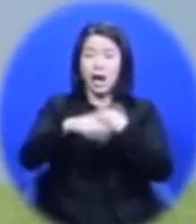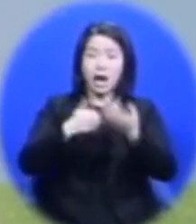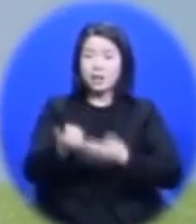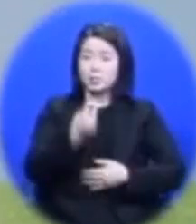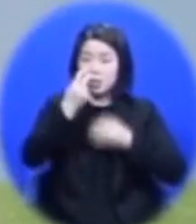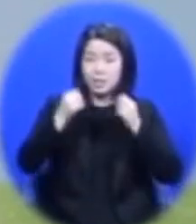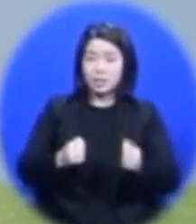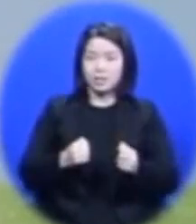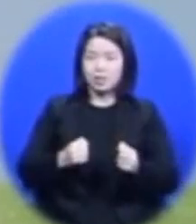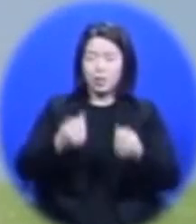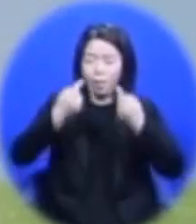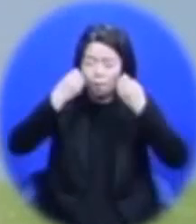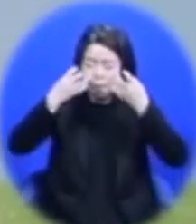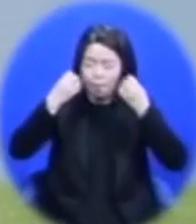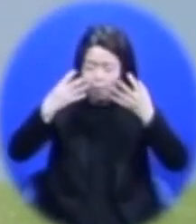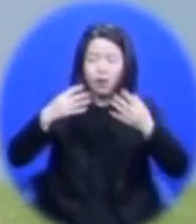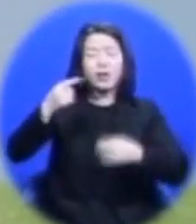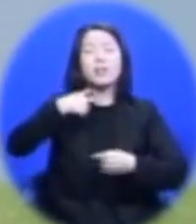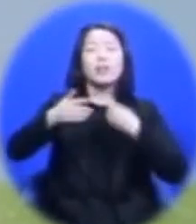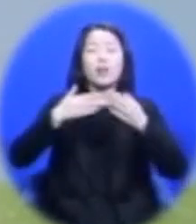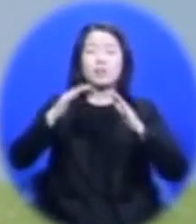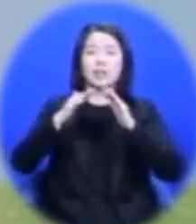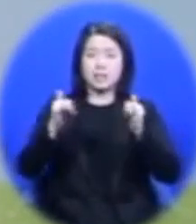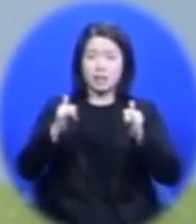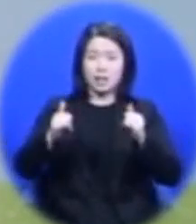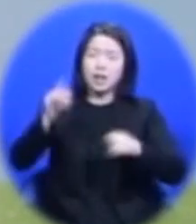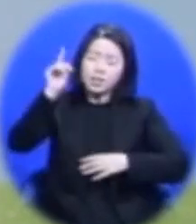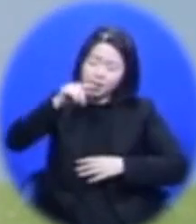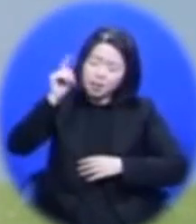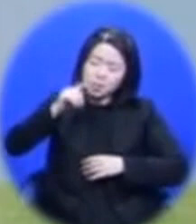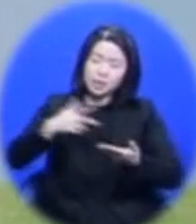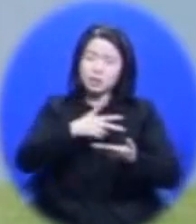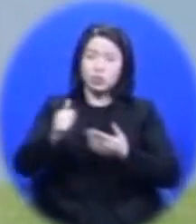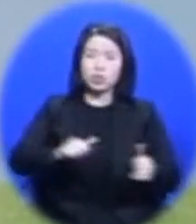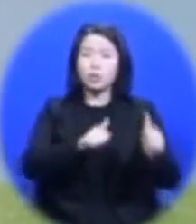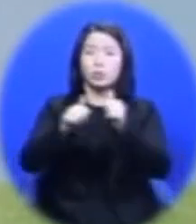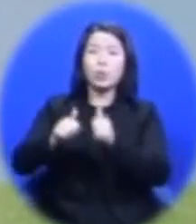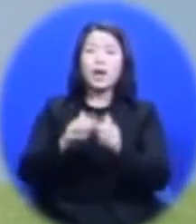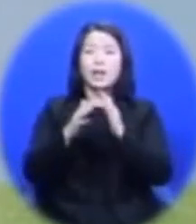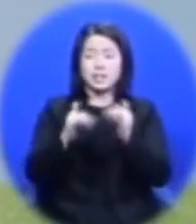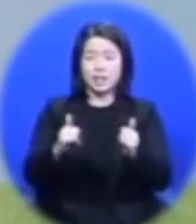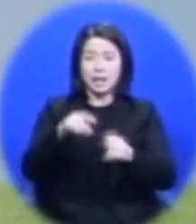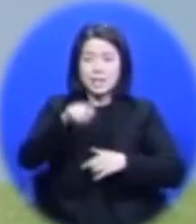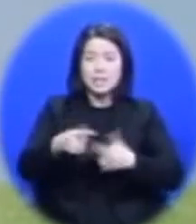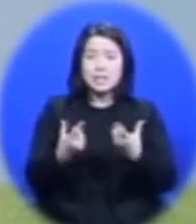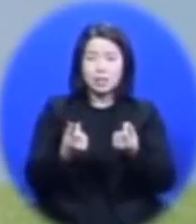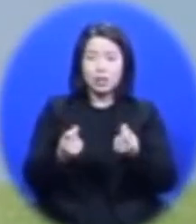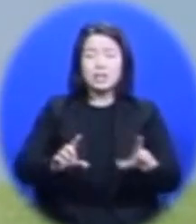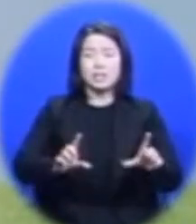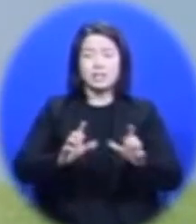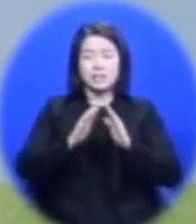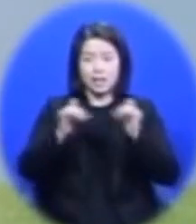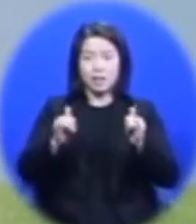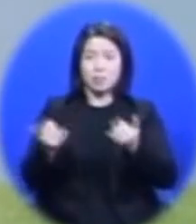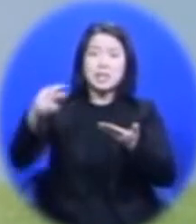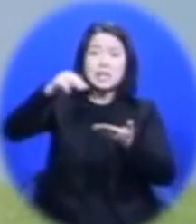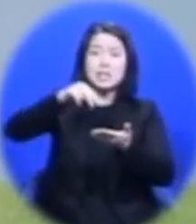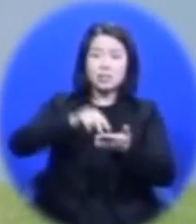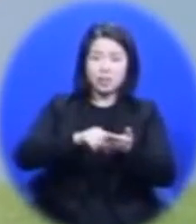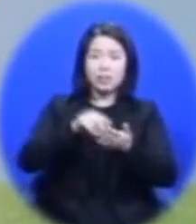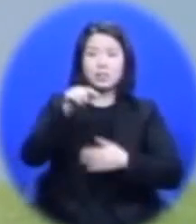살아계신 것을 생생히 경험하는 사람, 날마다 주님과 동행하는 사람, 이런 사람들이 일어나는